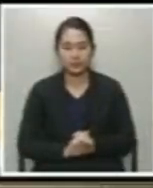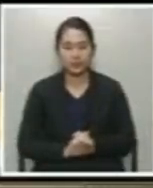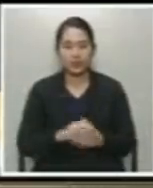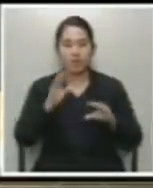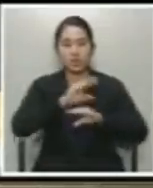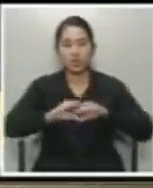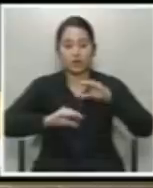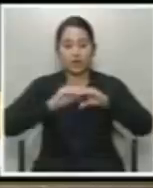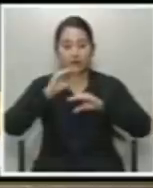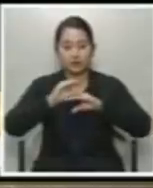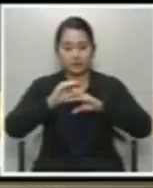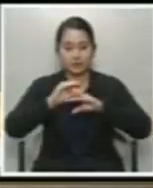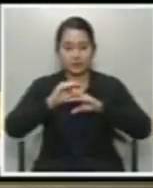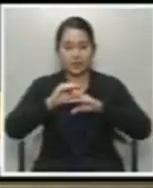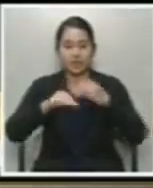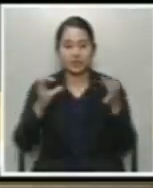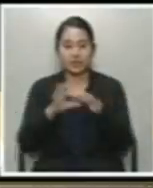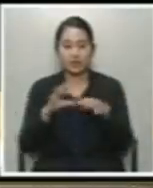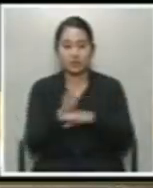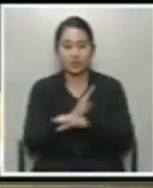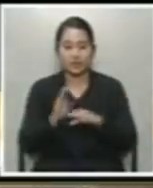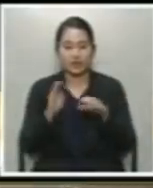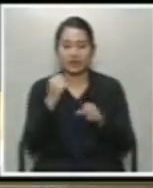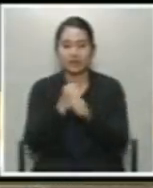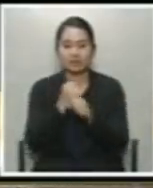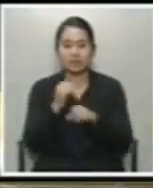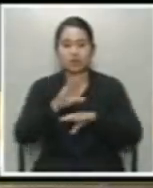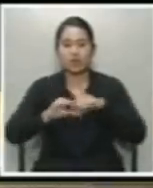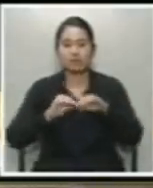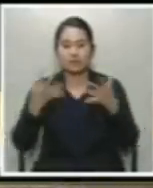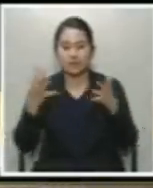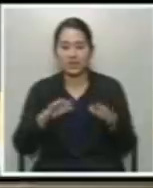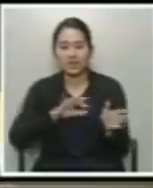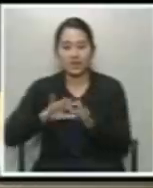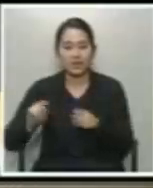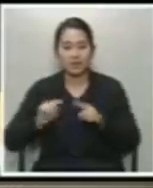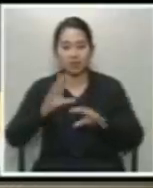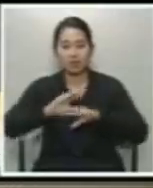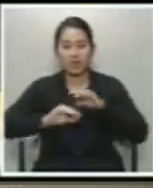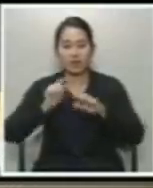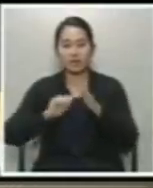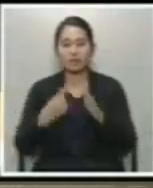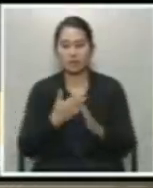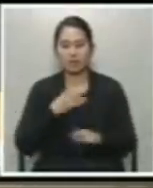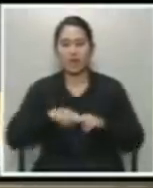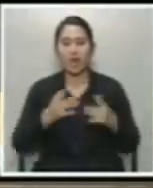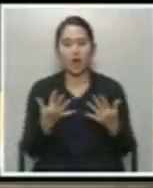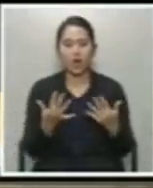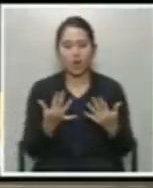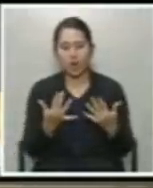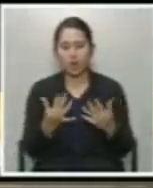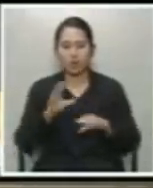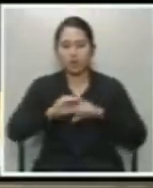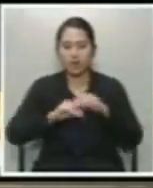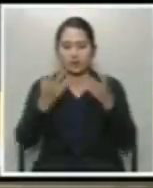การที่เป็นโลจิสติกจนกระทั่งโครงการแรกผมจำได้เลยผมนั่งรออยู่ว่าเมื่อไหร่จะสร้างถน